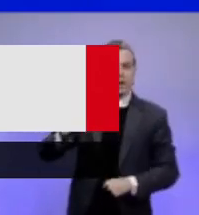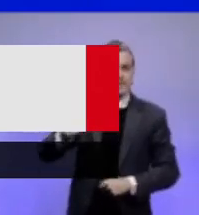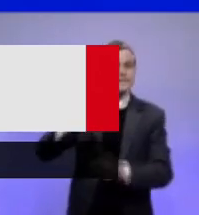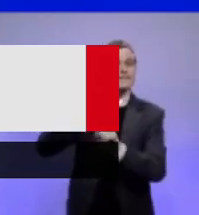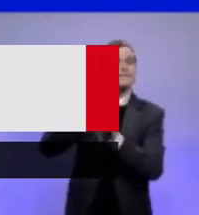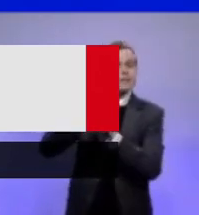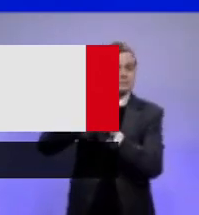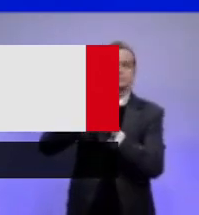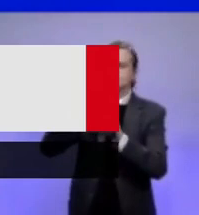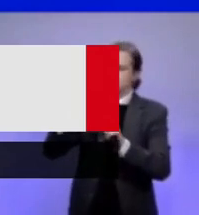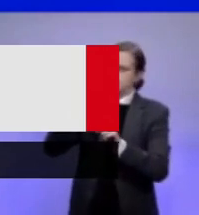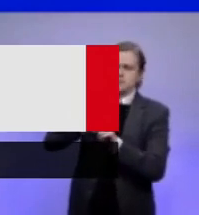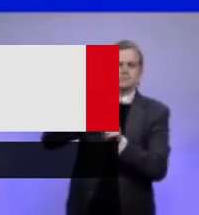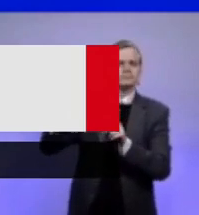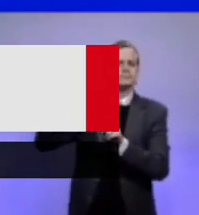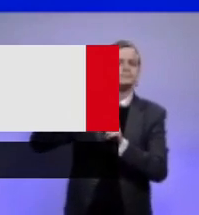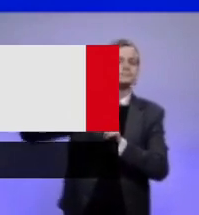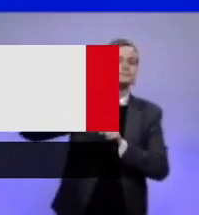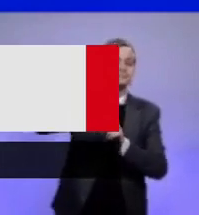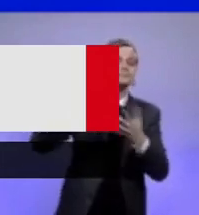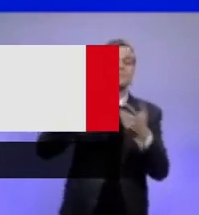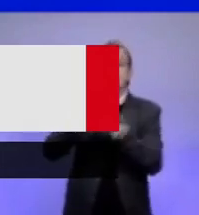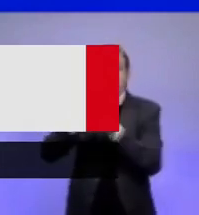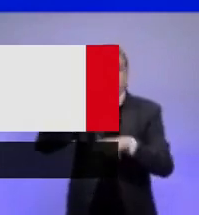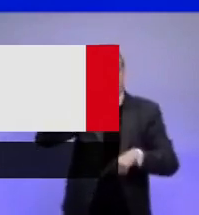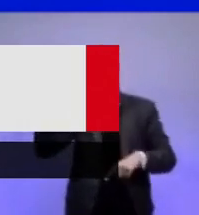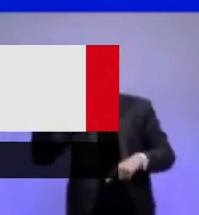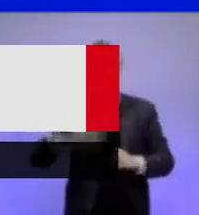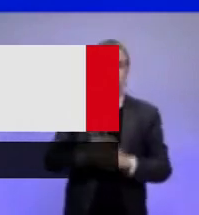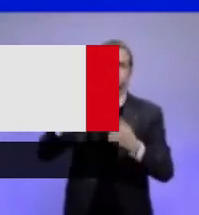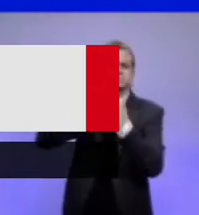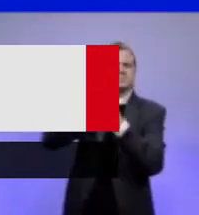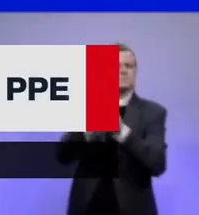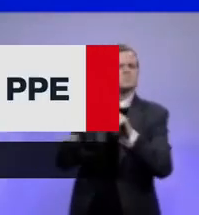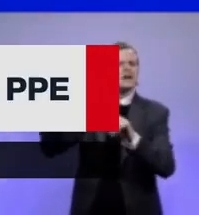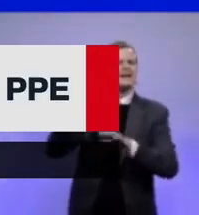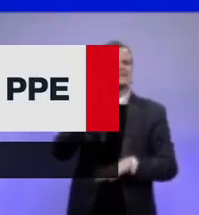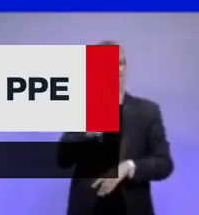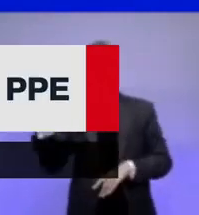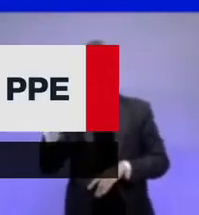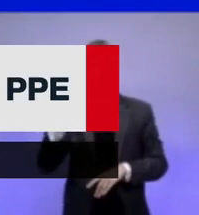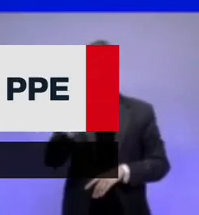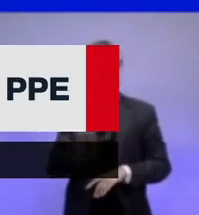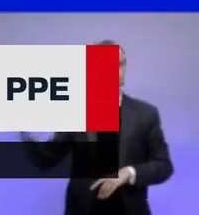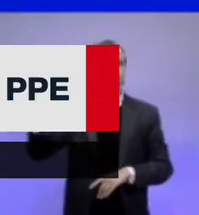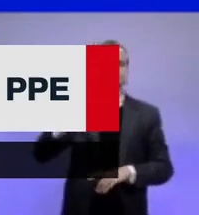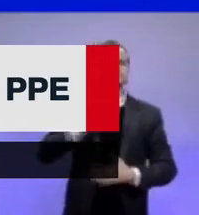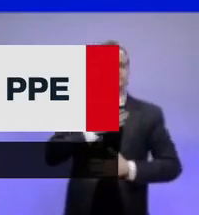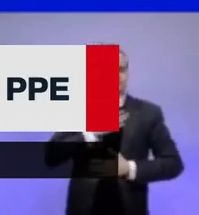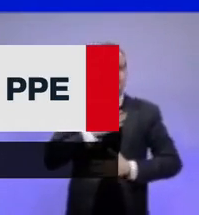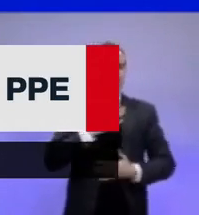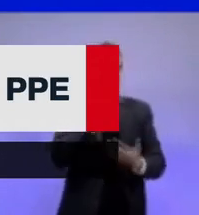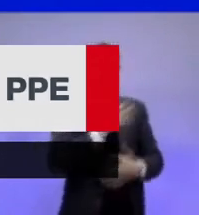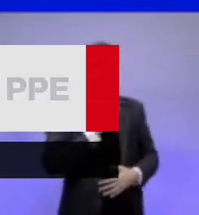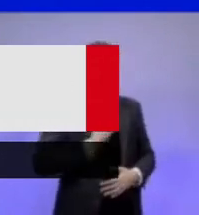Ucraina și partenerii din parteneriatul vestic, cum sunt Republica Moldova, de pildă. Vă